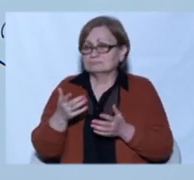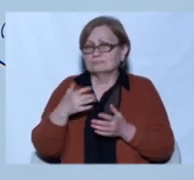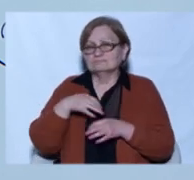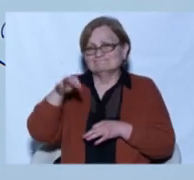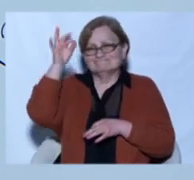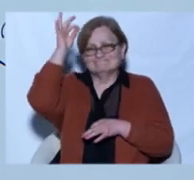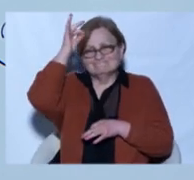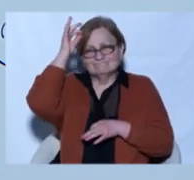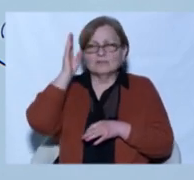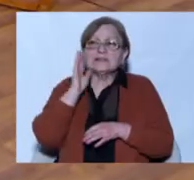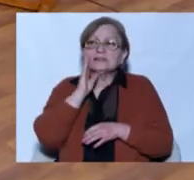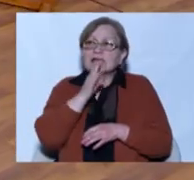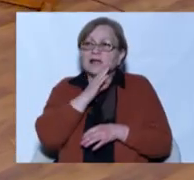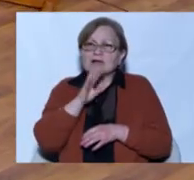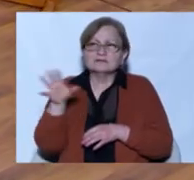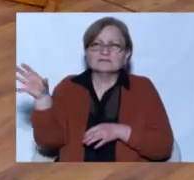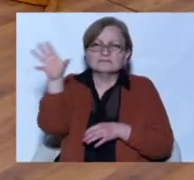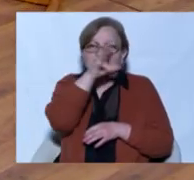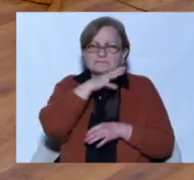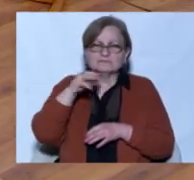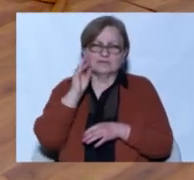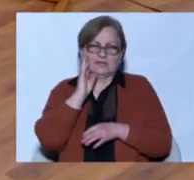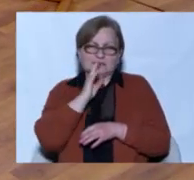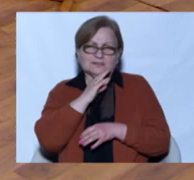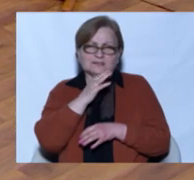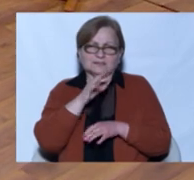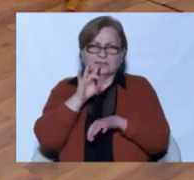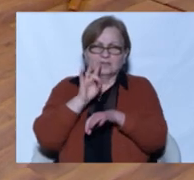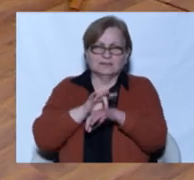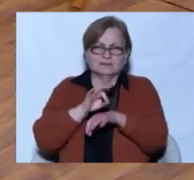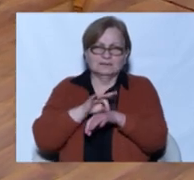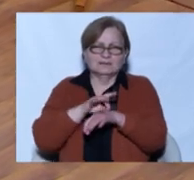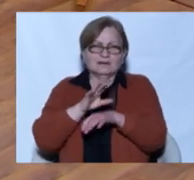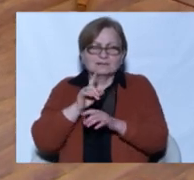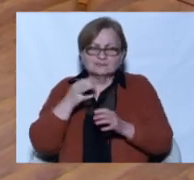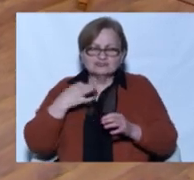გამახსენა დედების საწუხარი, ყველა დედა, რომელსაც შვილის აფრთხეში ყავს,